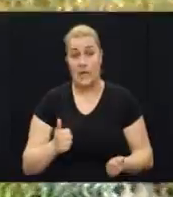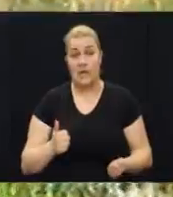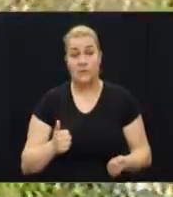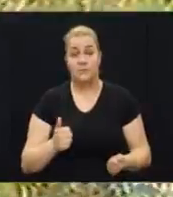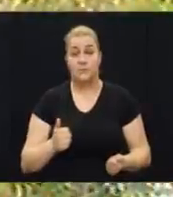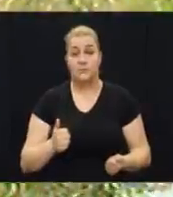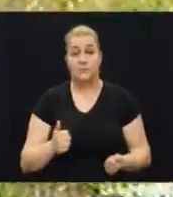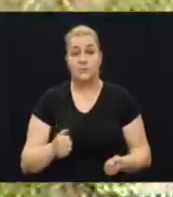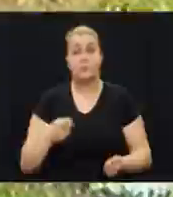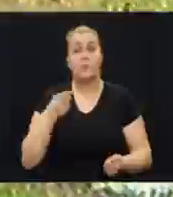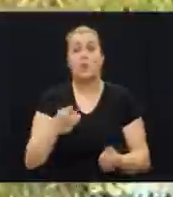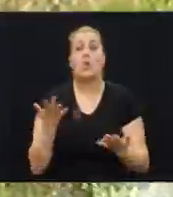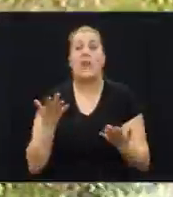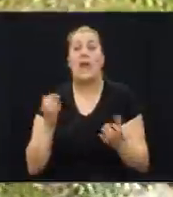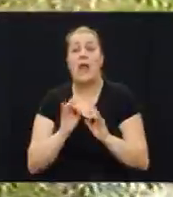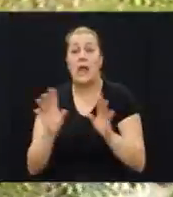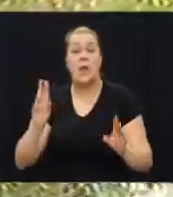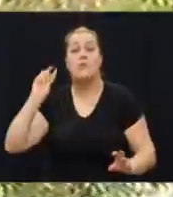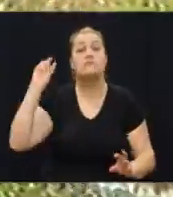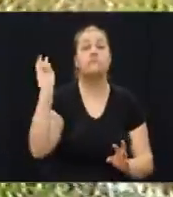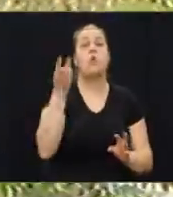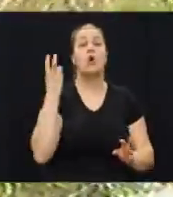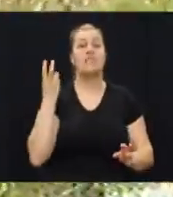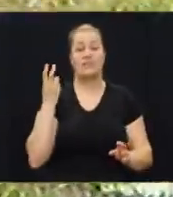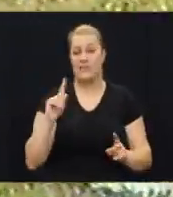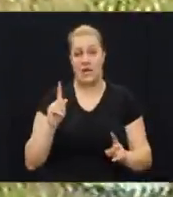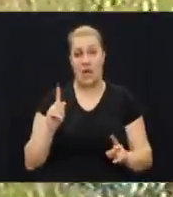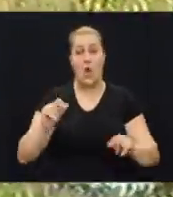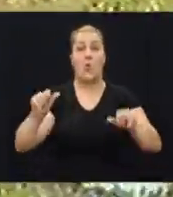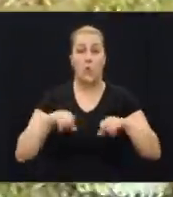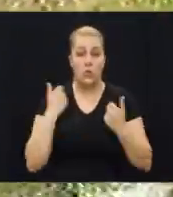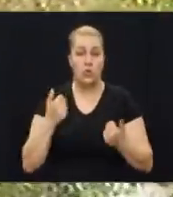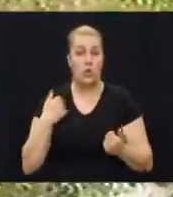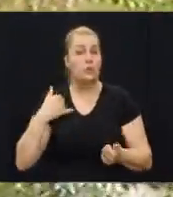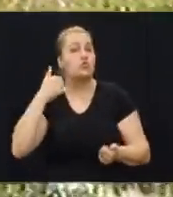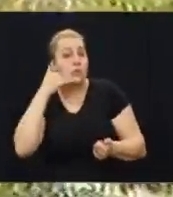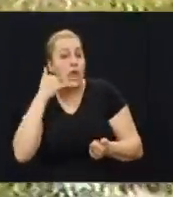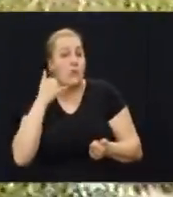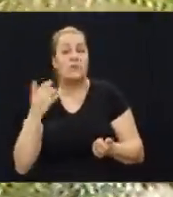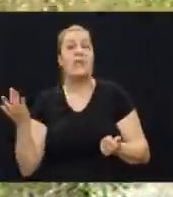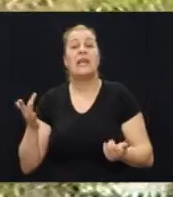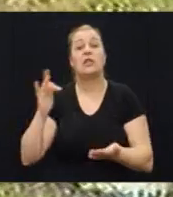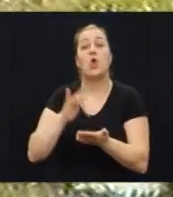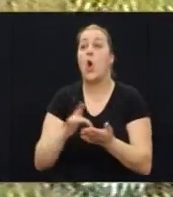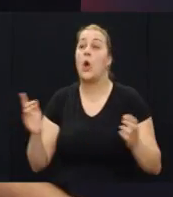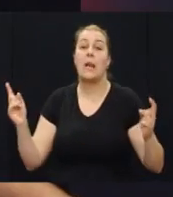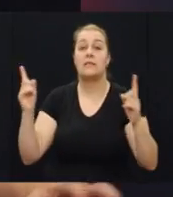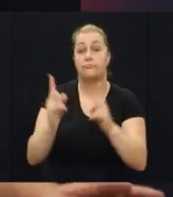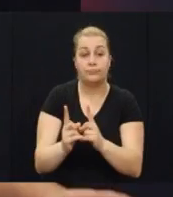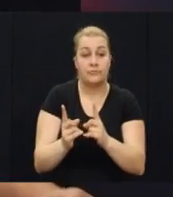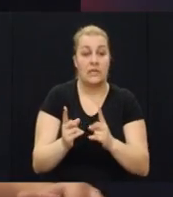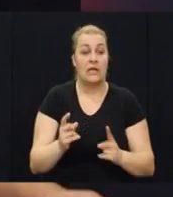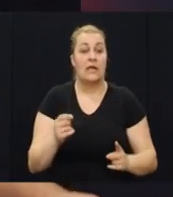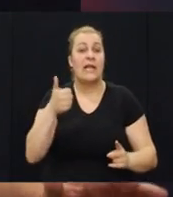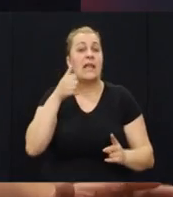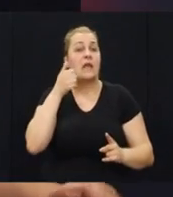Uvijek tu nema tu nema pozivnice. pozivnica je ujutro. Ujutro se čujemo di si dokud si stigao. Znači,